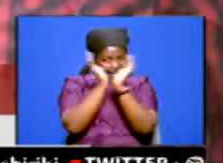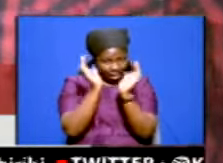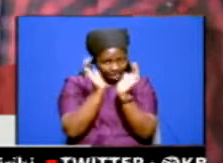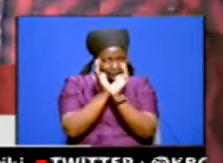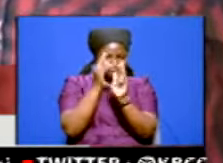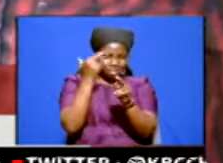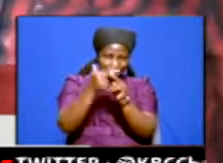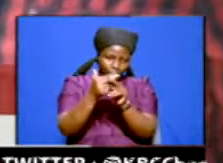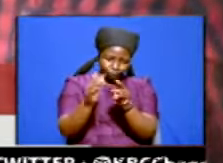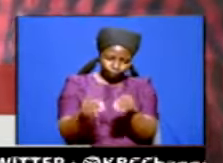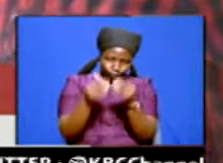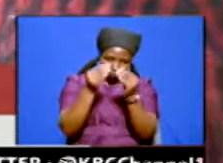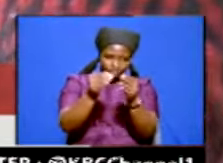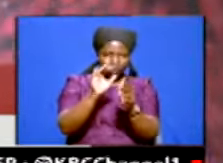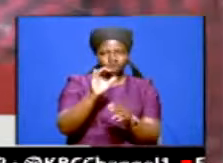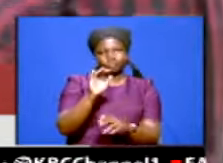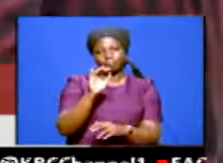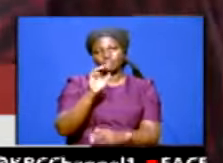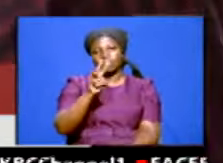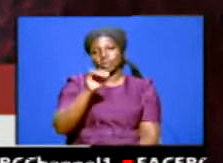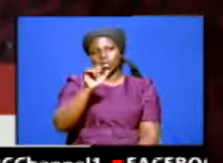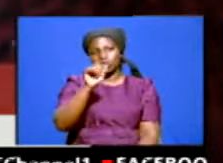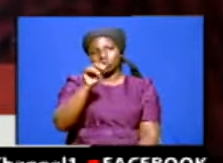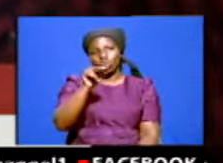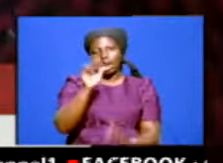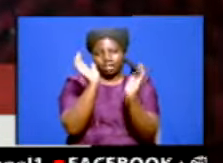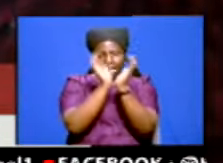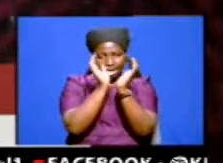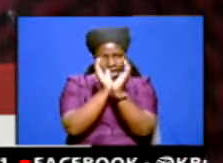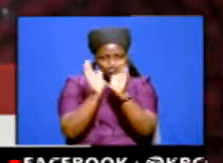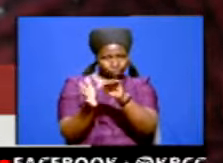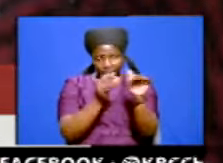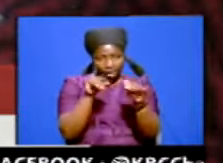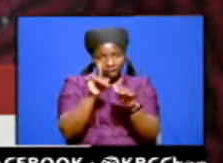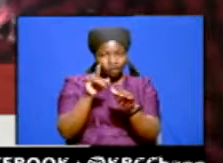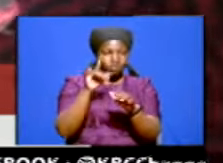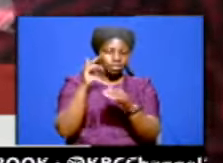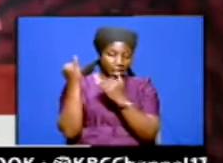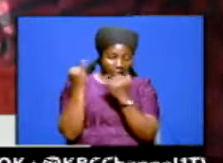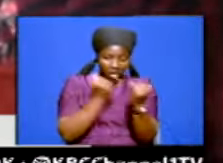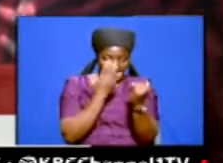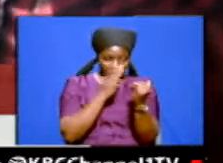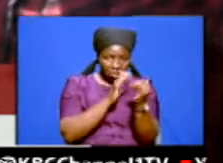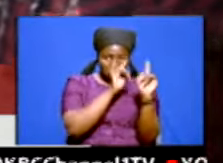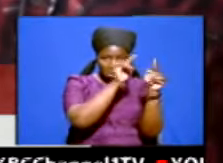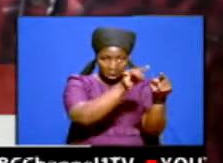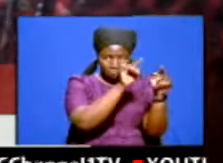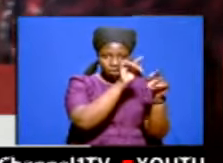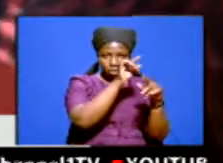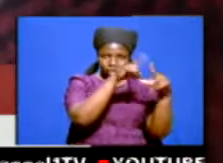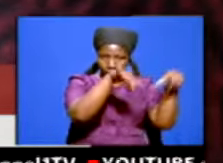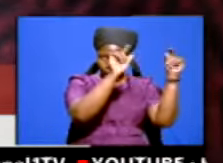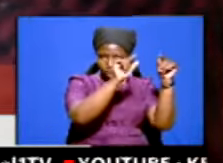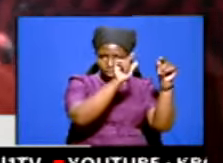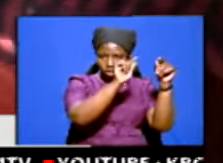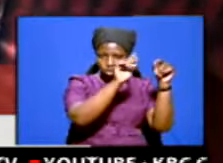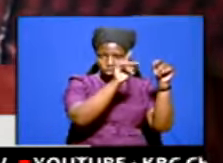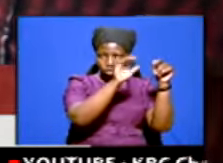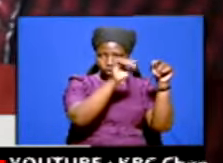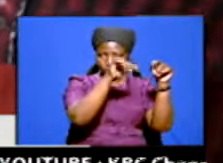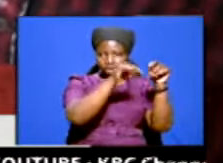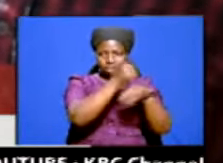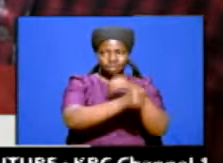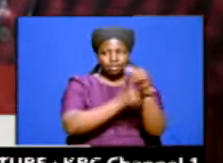Stadium. Chumo alipokea mwaliko kutoka kwa balozi wa Japan kuhudhuria michezo Olimpiki mjini Tokyo mwaka huu, lakini hakuweza